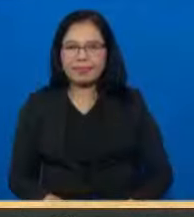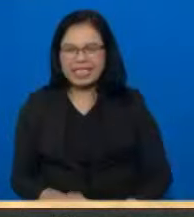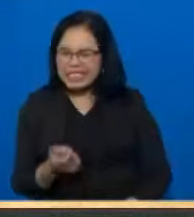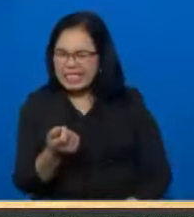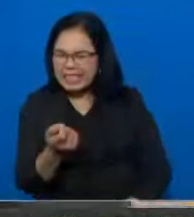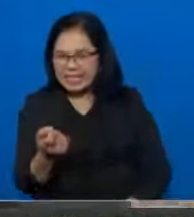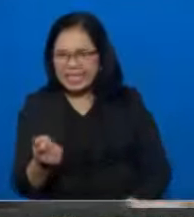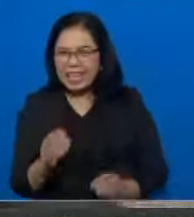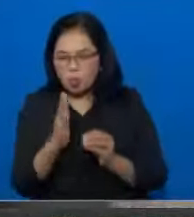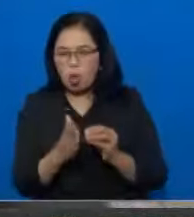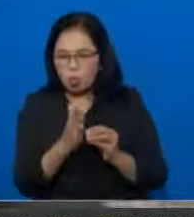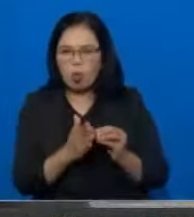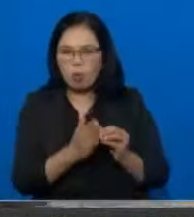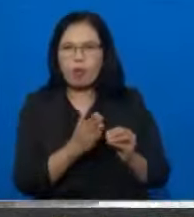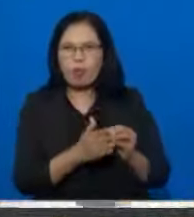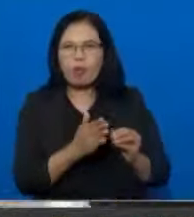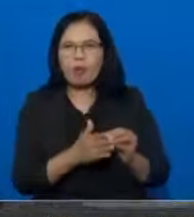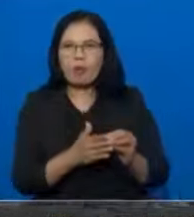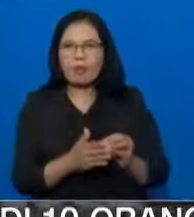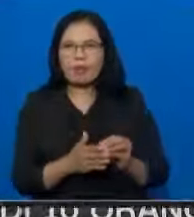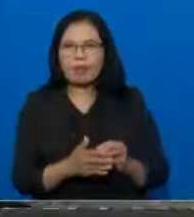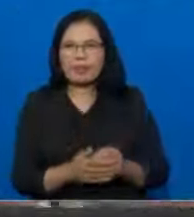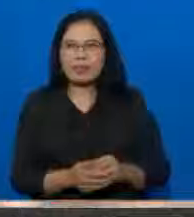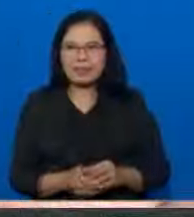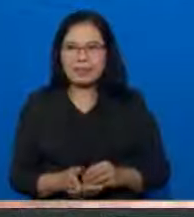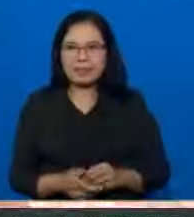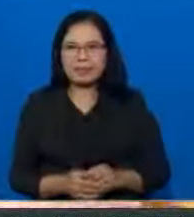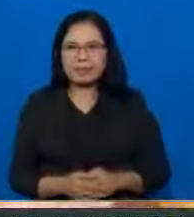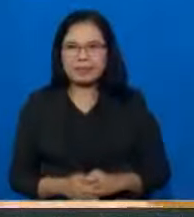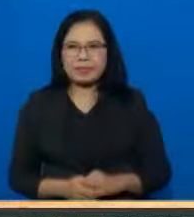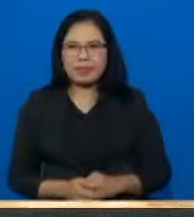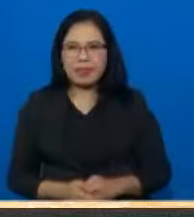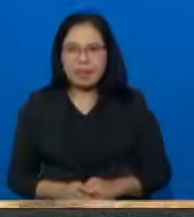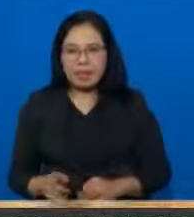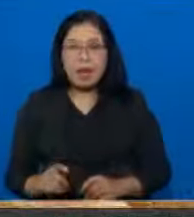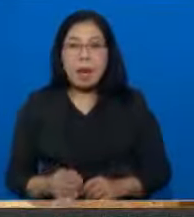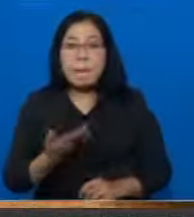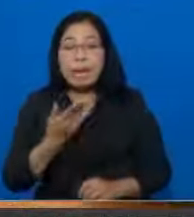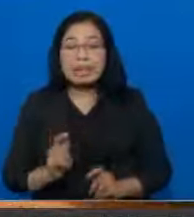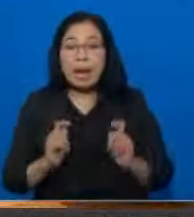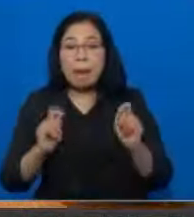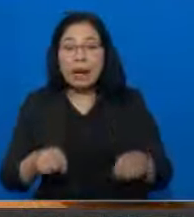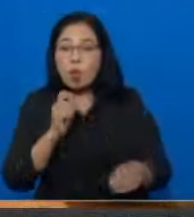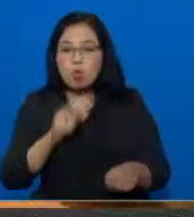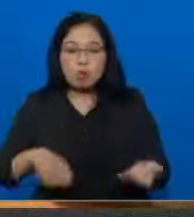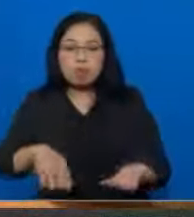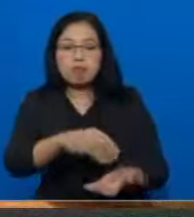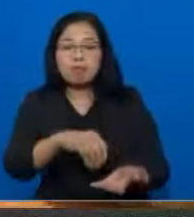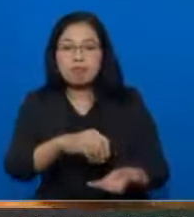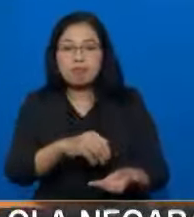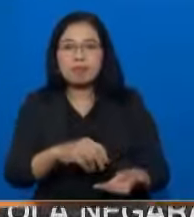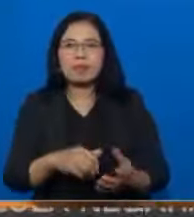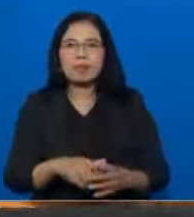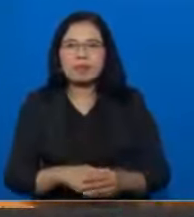kecil-kecil. Caipo adalah bahan tradisional Tionghoa yang telah digunakan selama berabad-abad. Bahan ini terbuat dari lobak yang dicampur dengan